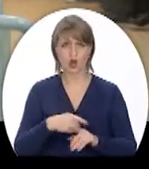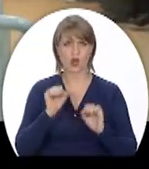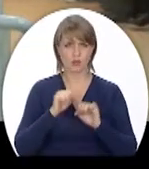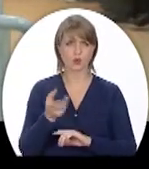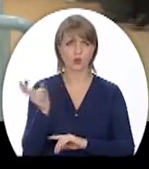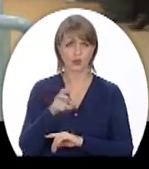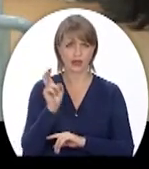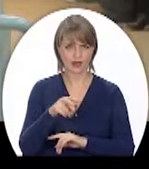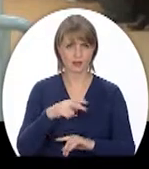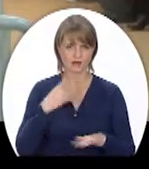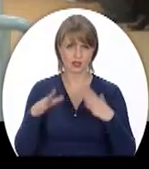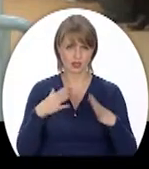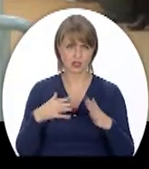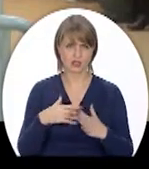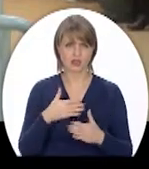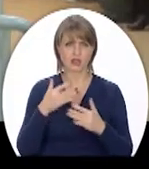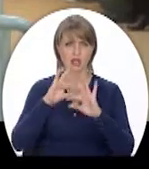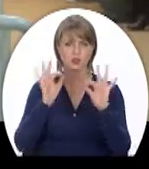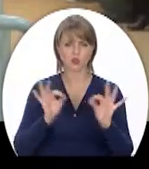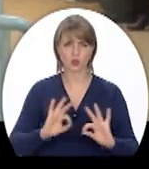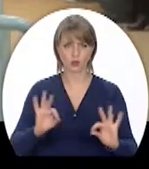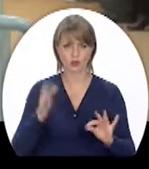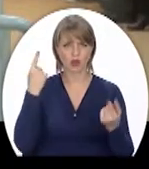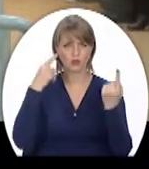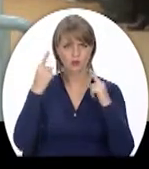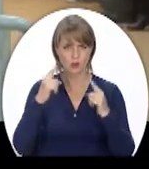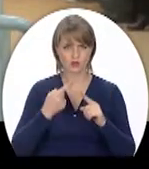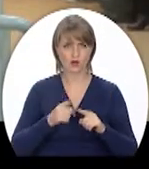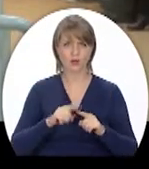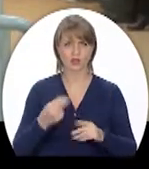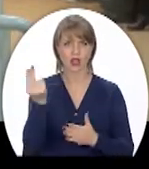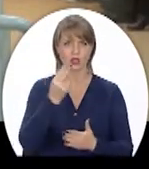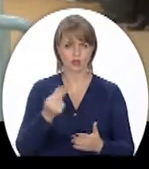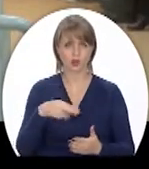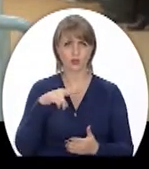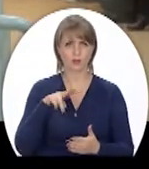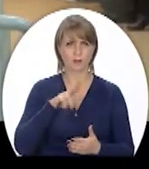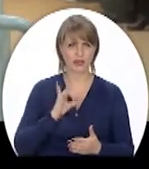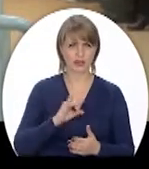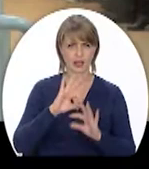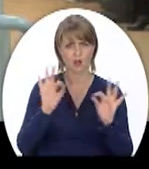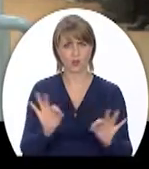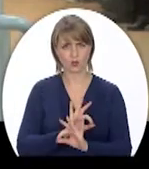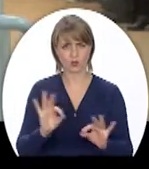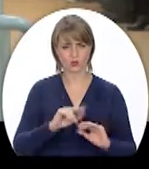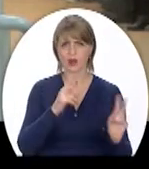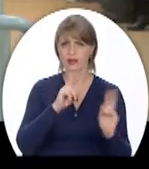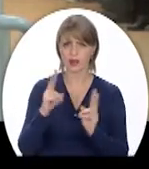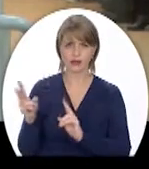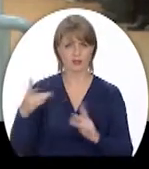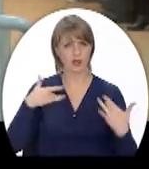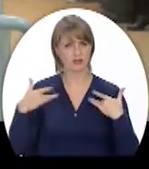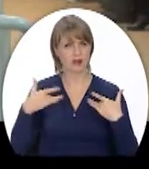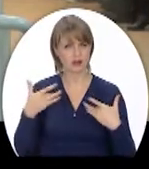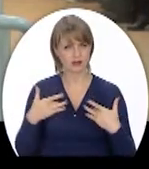могут приходить и заниматься именно искусством, творчеством. То есть это ИЗО, ДПИ, музыка, хореография,